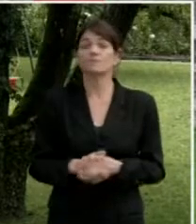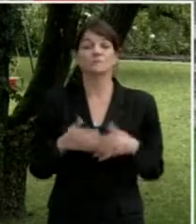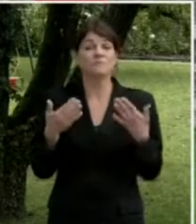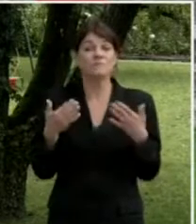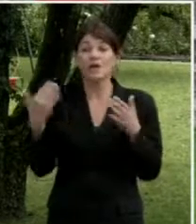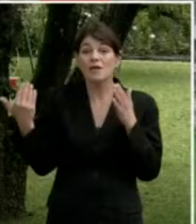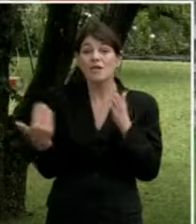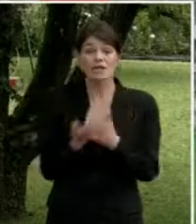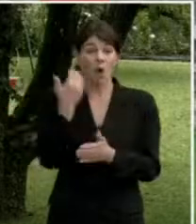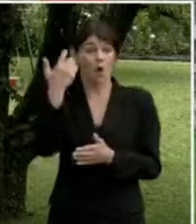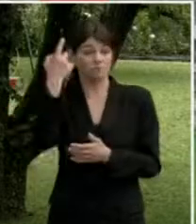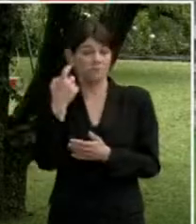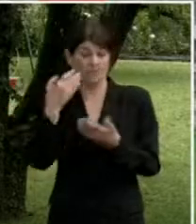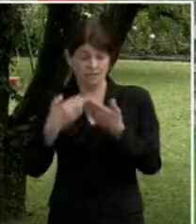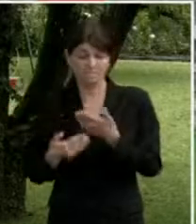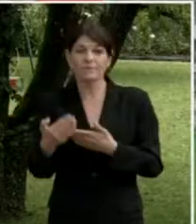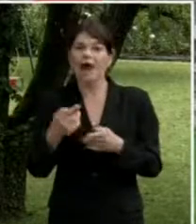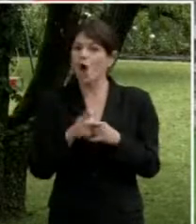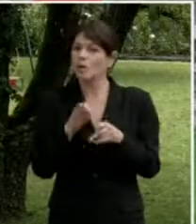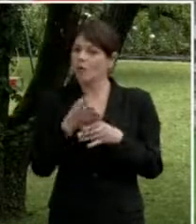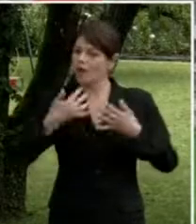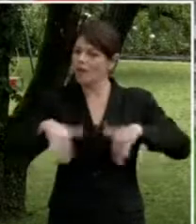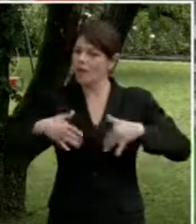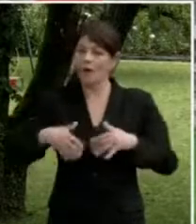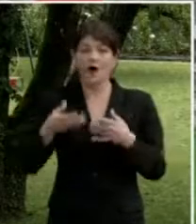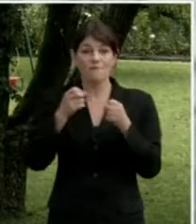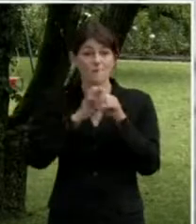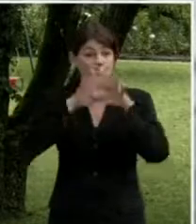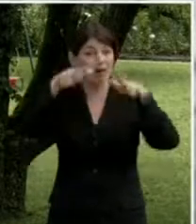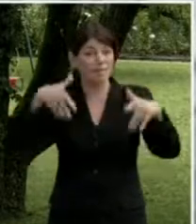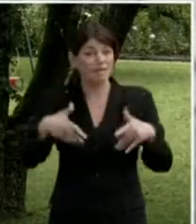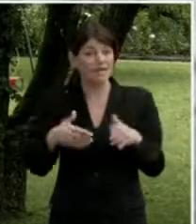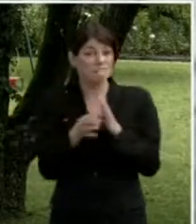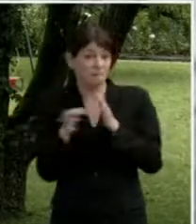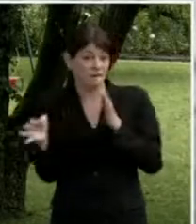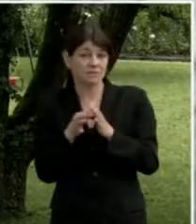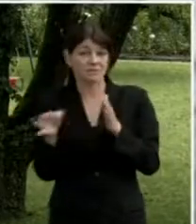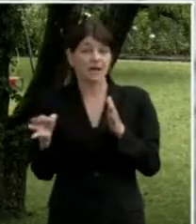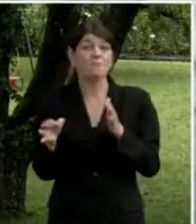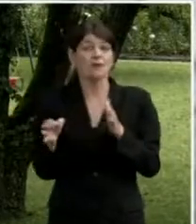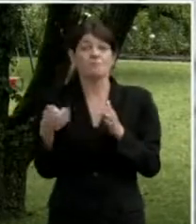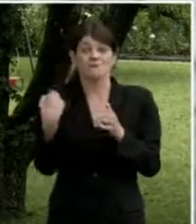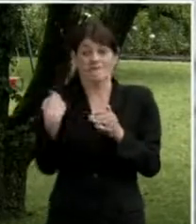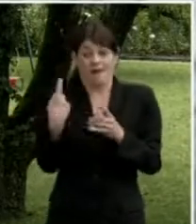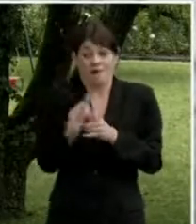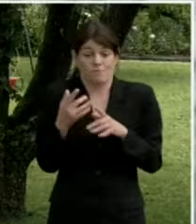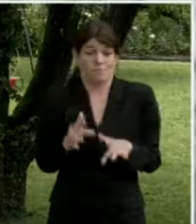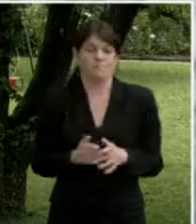Ein Neubeginn hat sich auch durch die Lockerung der pandemiebedingten Einschränkungen ergeben.